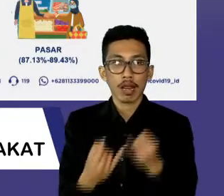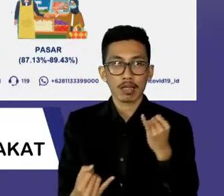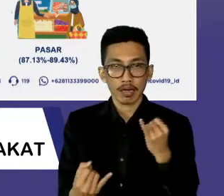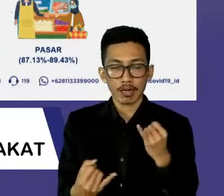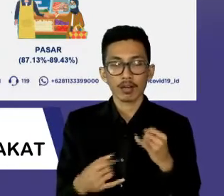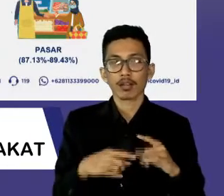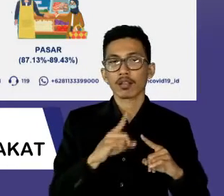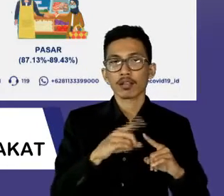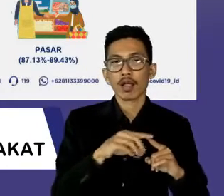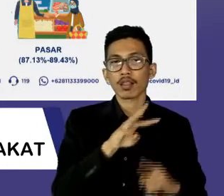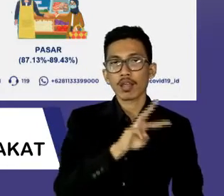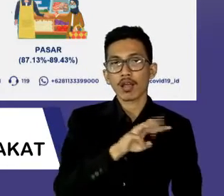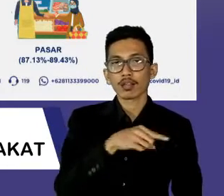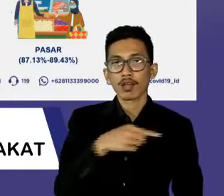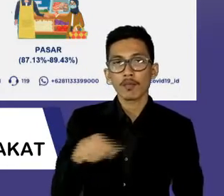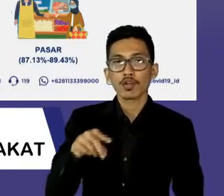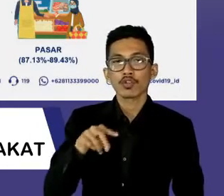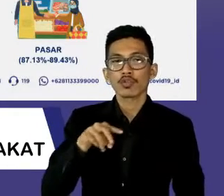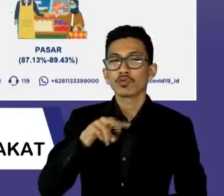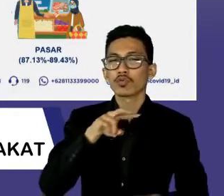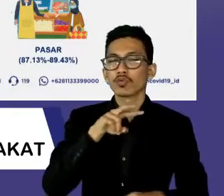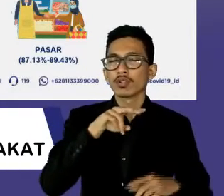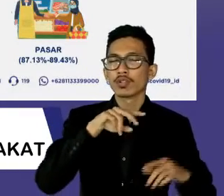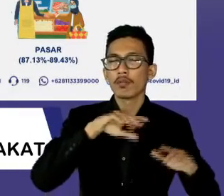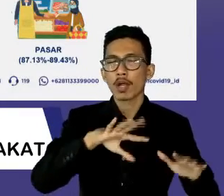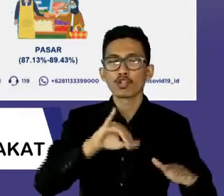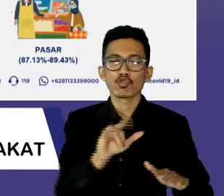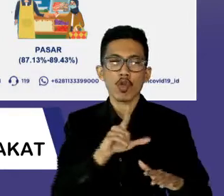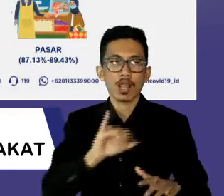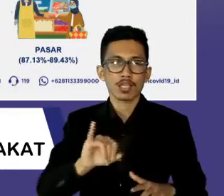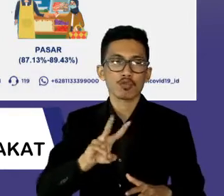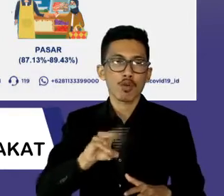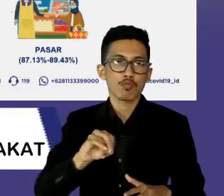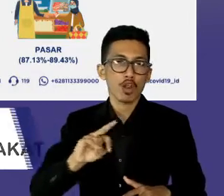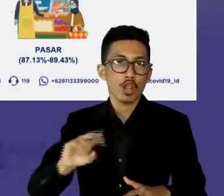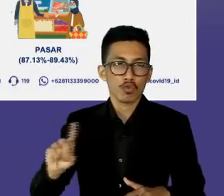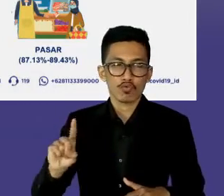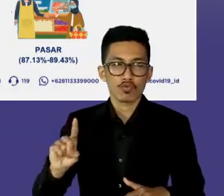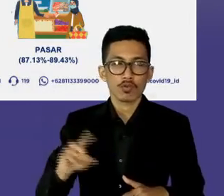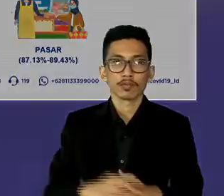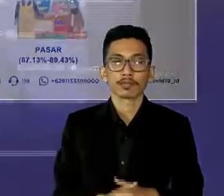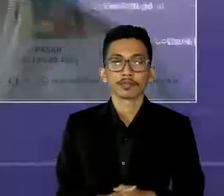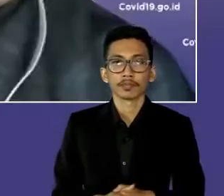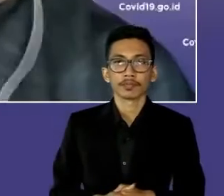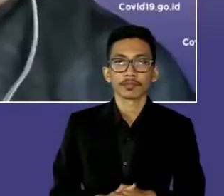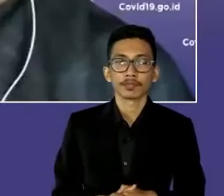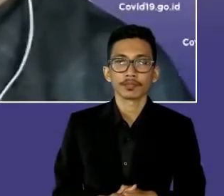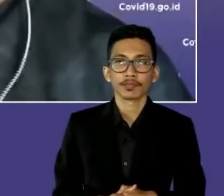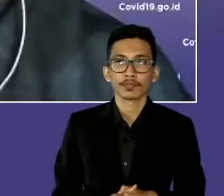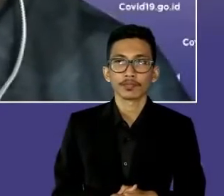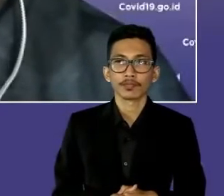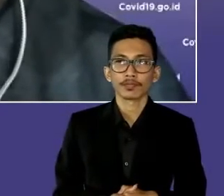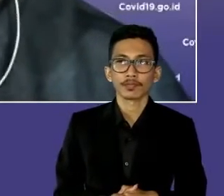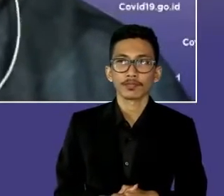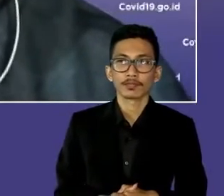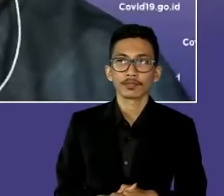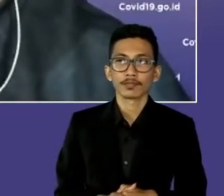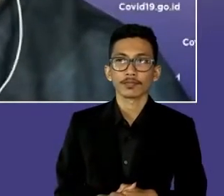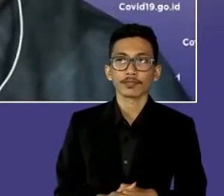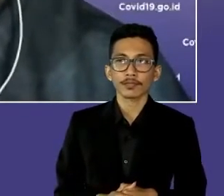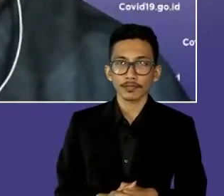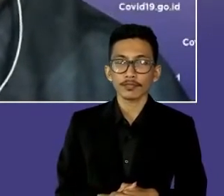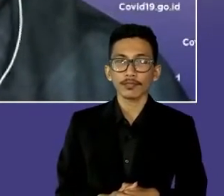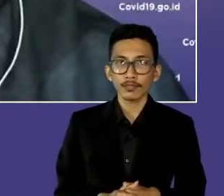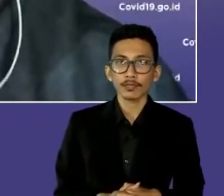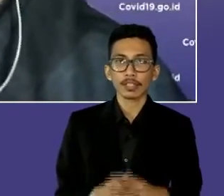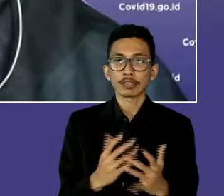tanggal 3 sampai 25 Juli 2021. Maaf Dokter Dewi, ini kan dilihat ya Dokter, lokasi kerumunan